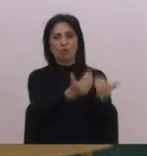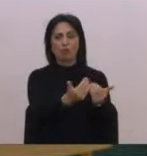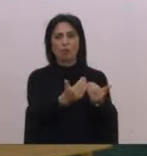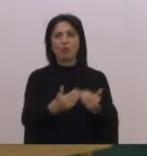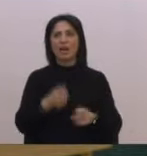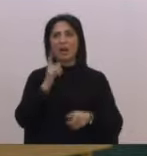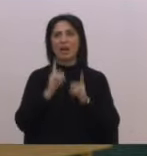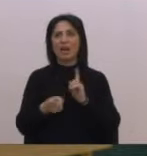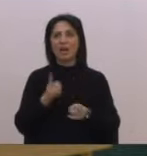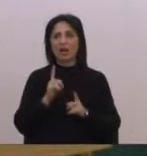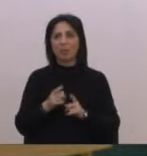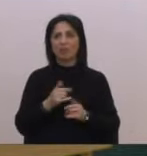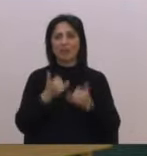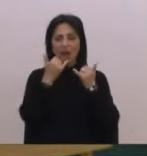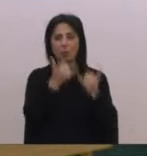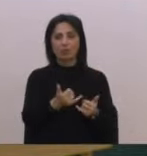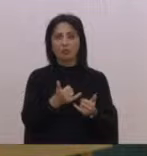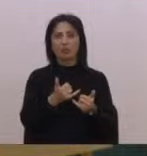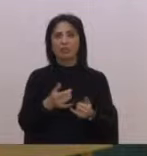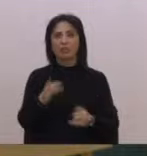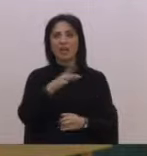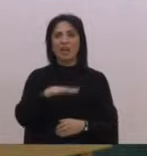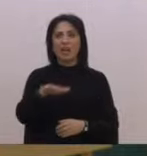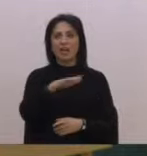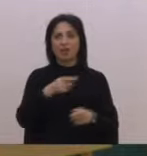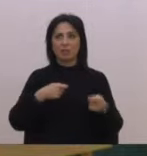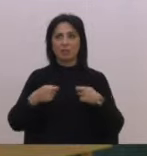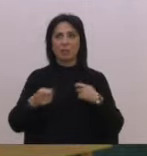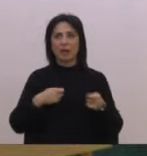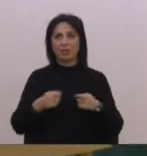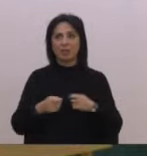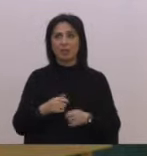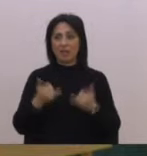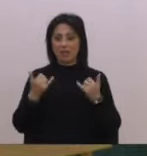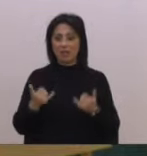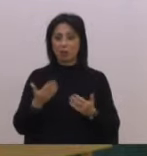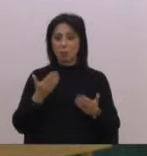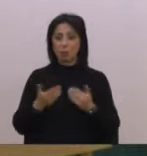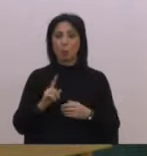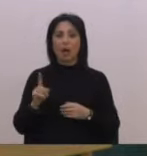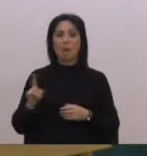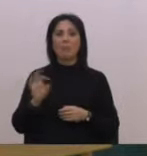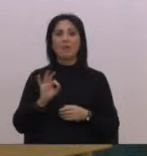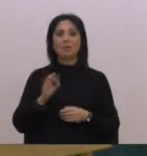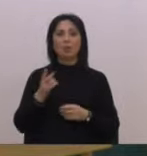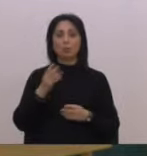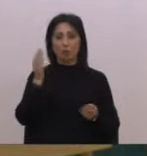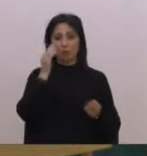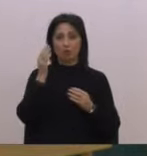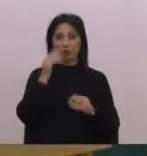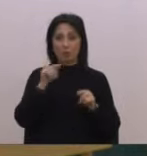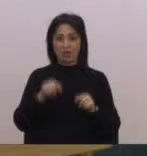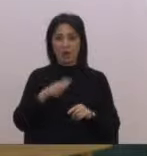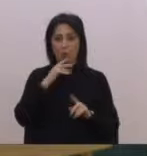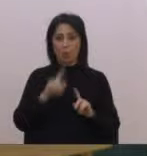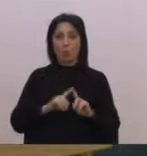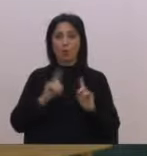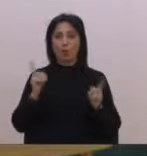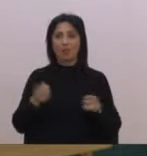romelits realurat ekutnit regionul martvelobebs da dghes tu rameze unda mshelobdes ak